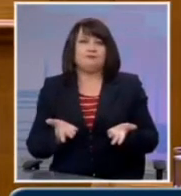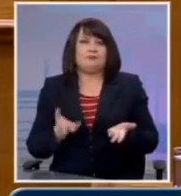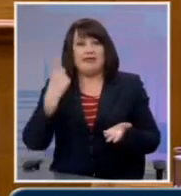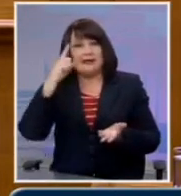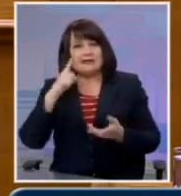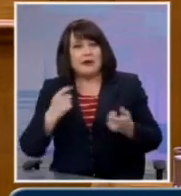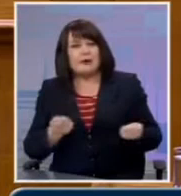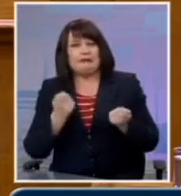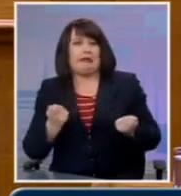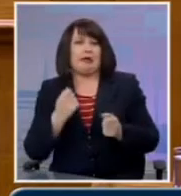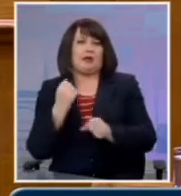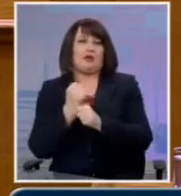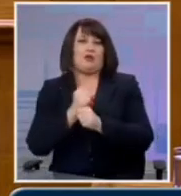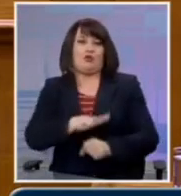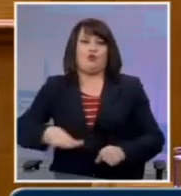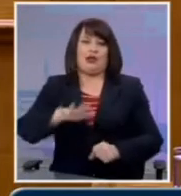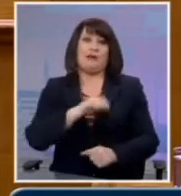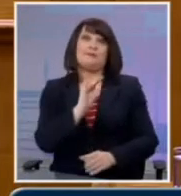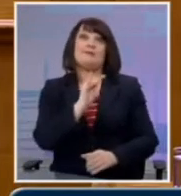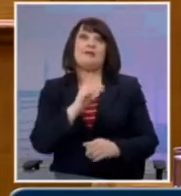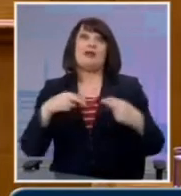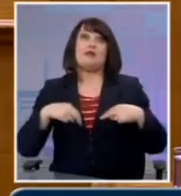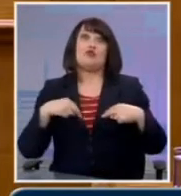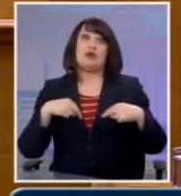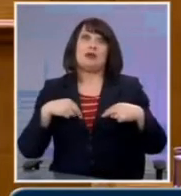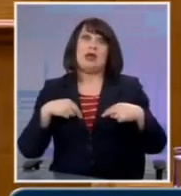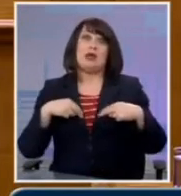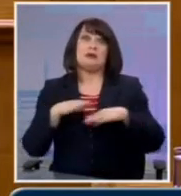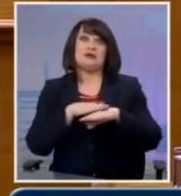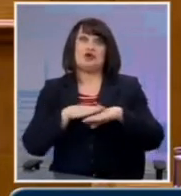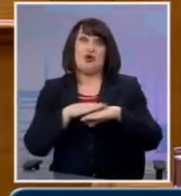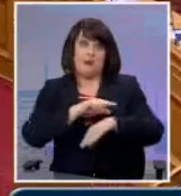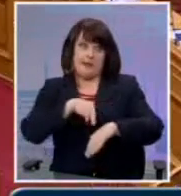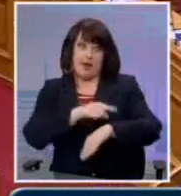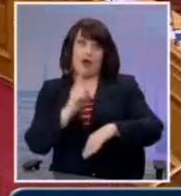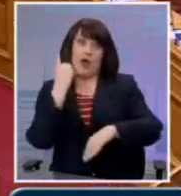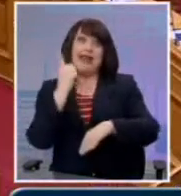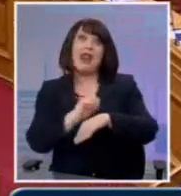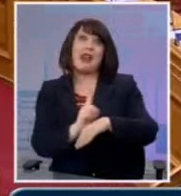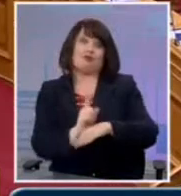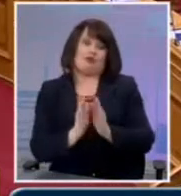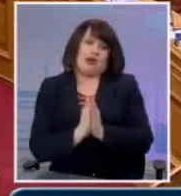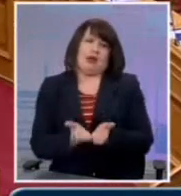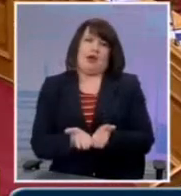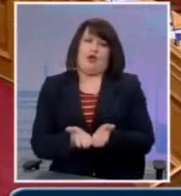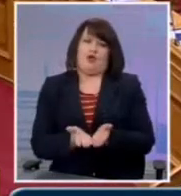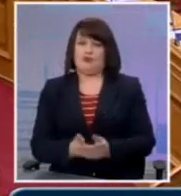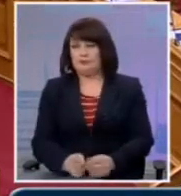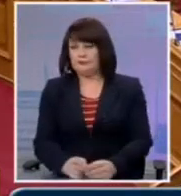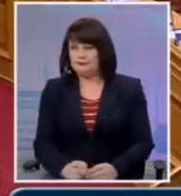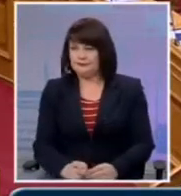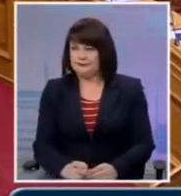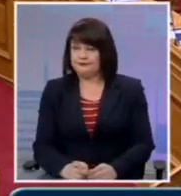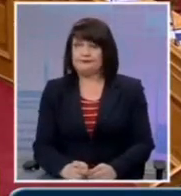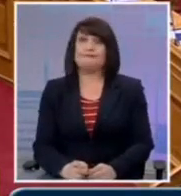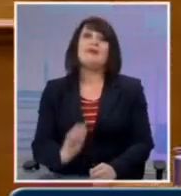επισφαλών κανόνων εργασίας. Κύριε Υπουργέ, μία ώρα. Ένα λεπτό ακόμα. Λοιπόν, σας παρακαλώ. Κύριε